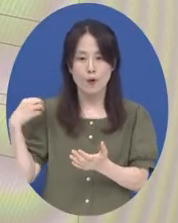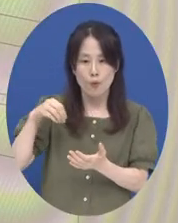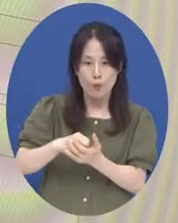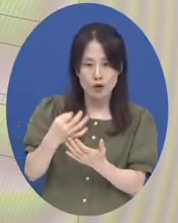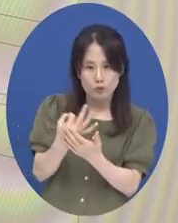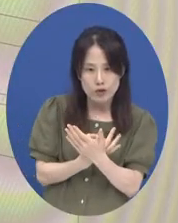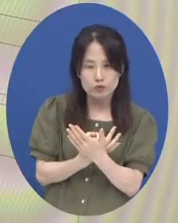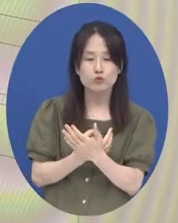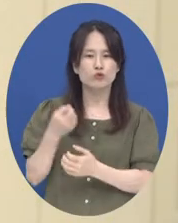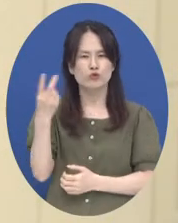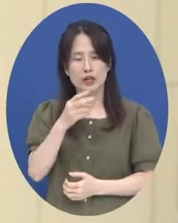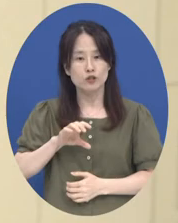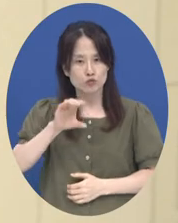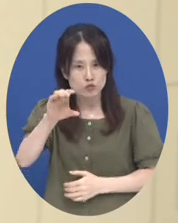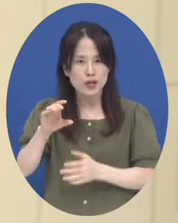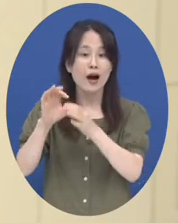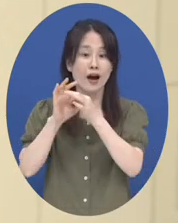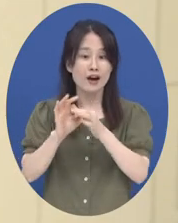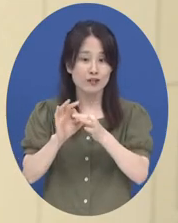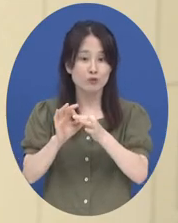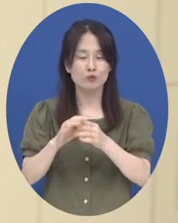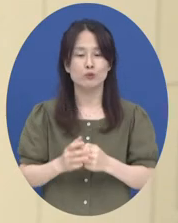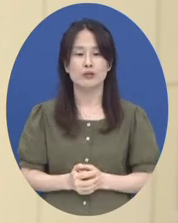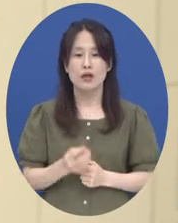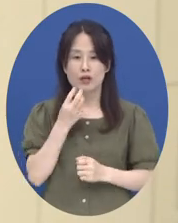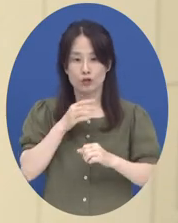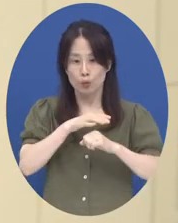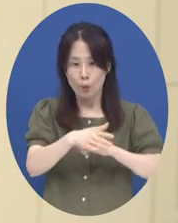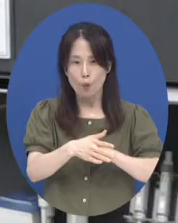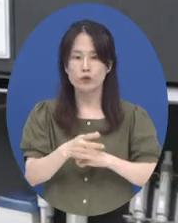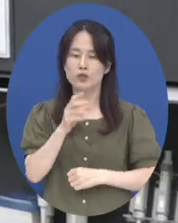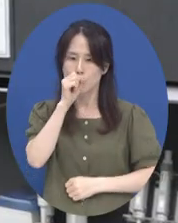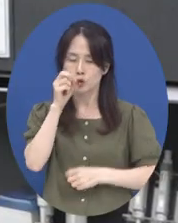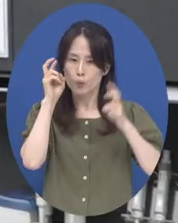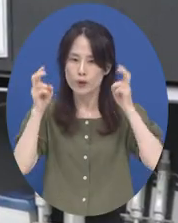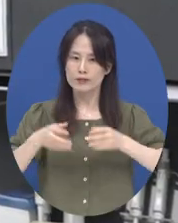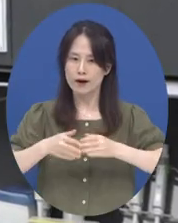민간 주도 선순환 창업 생태계를 통해 경기도형